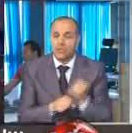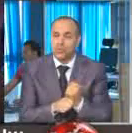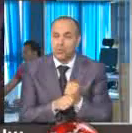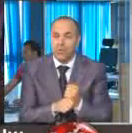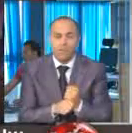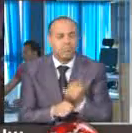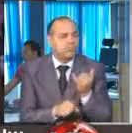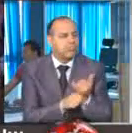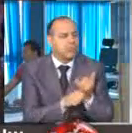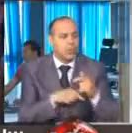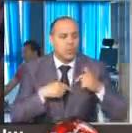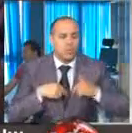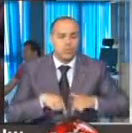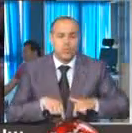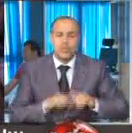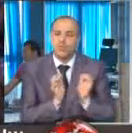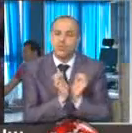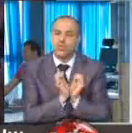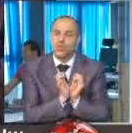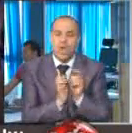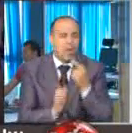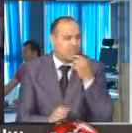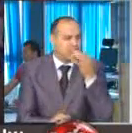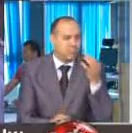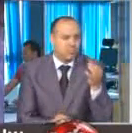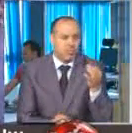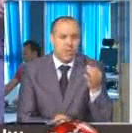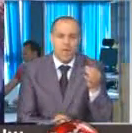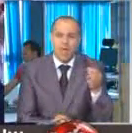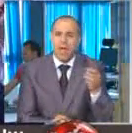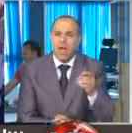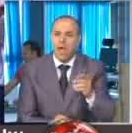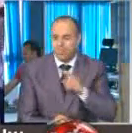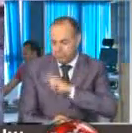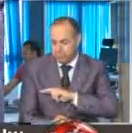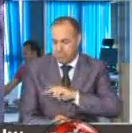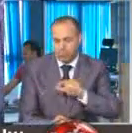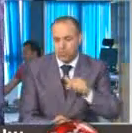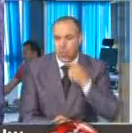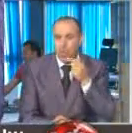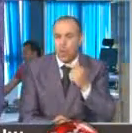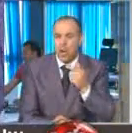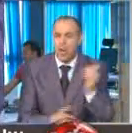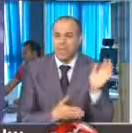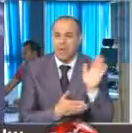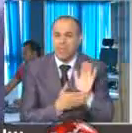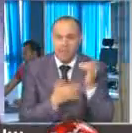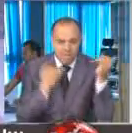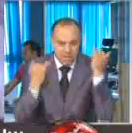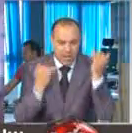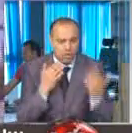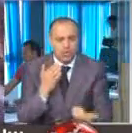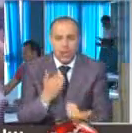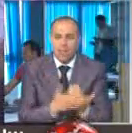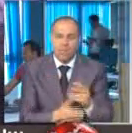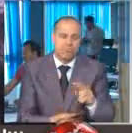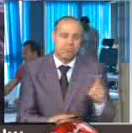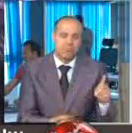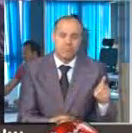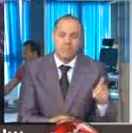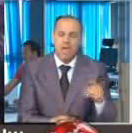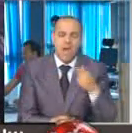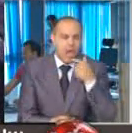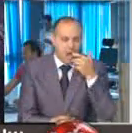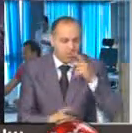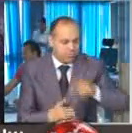مغالطات من طرف وزير الشؤون الاجتماعيه محمود بن رمضان حول جرايه التقاعد وتقديمه لمقترحات جديده مغايره تماما لما